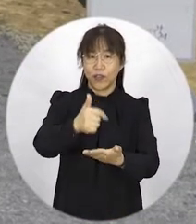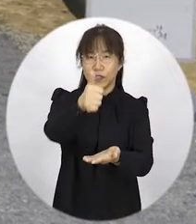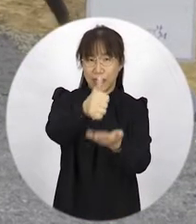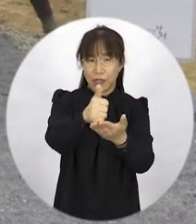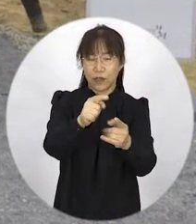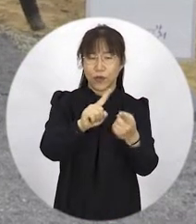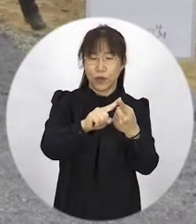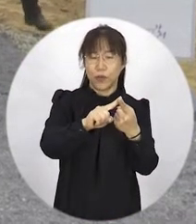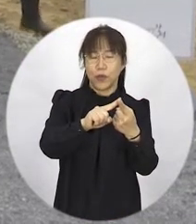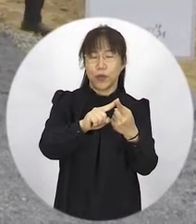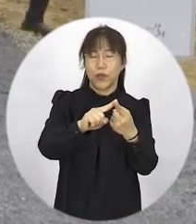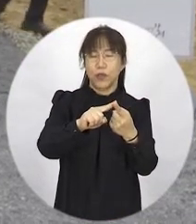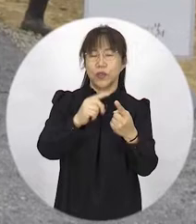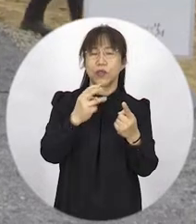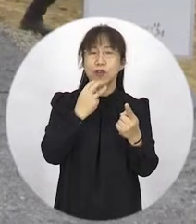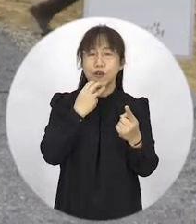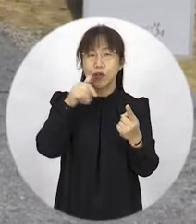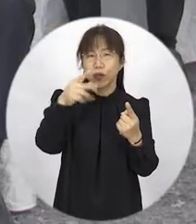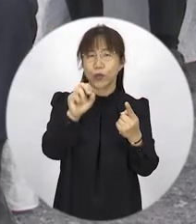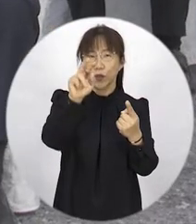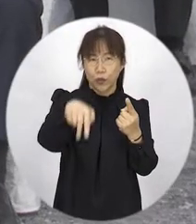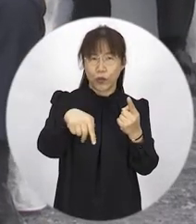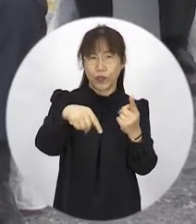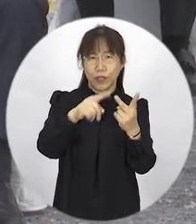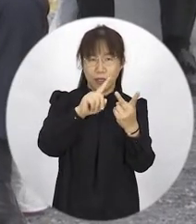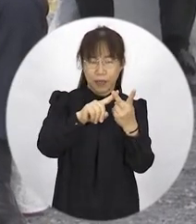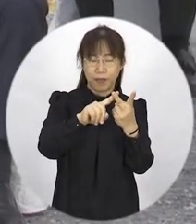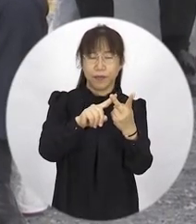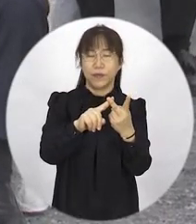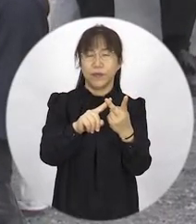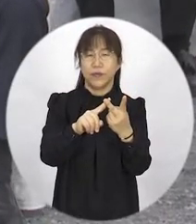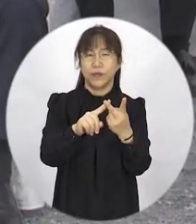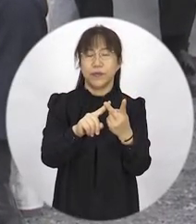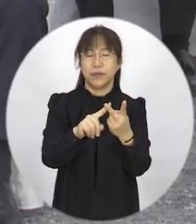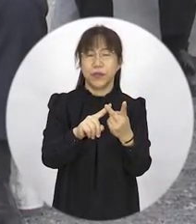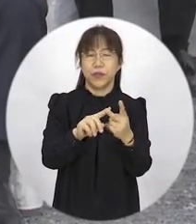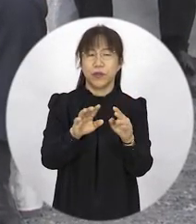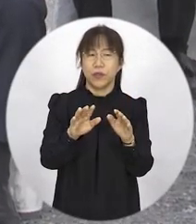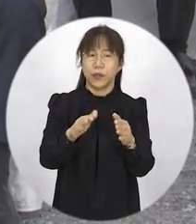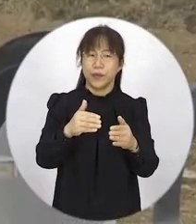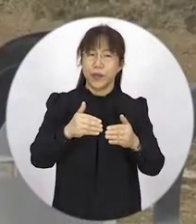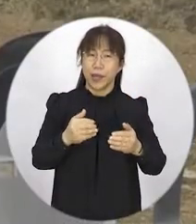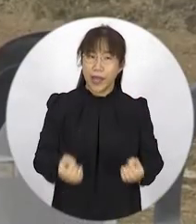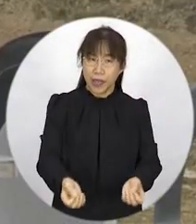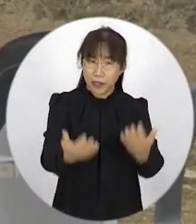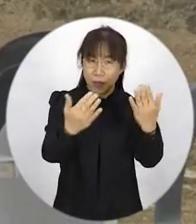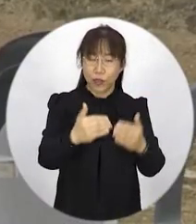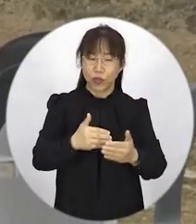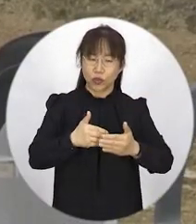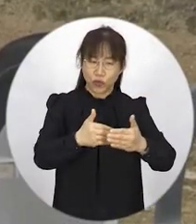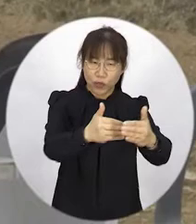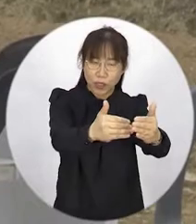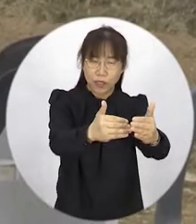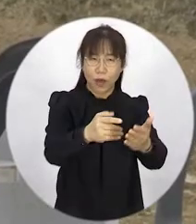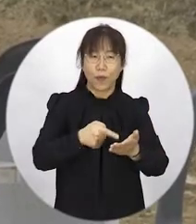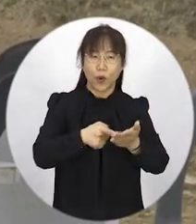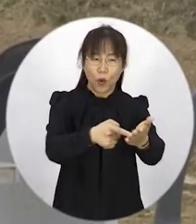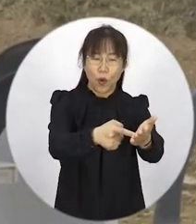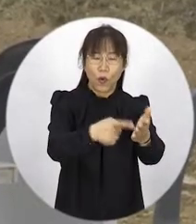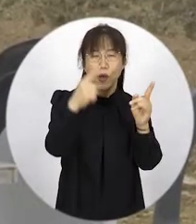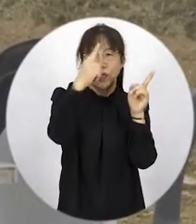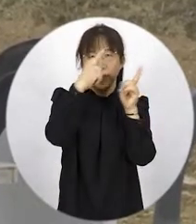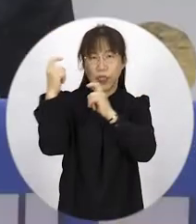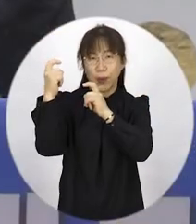서울시 교육감 시 구의원 등이 참석했습니다 행사에서는 먼저 추진 경과보고 시삽 기념